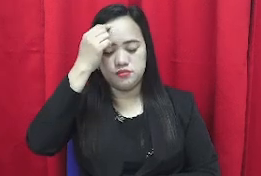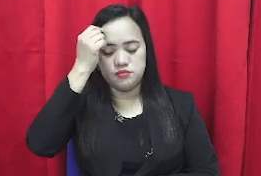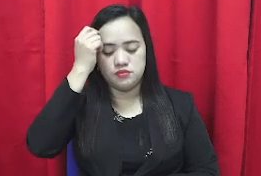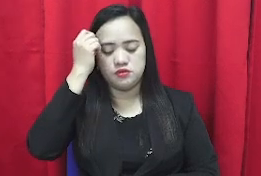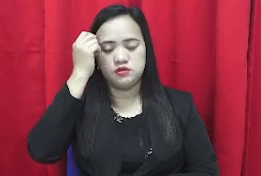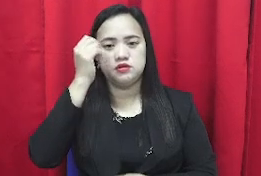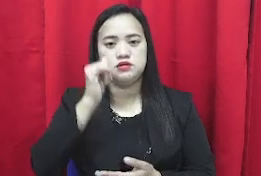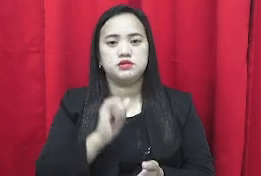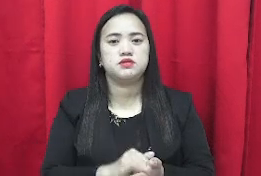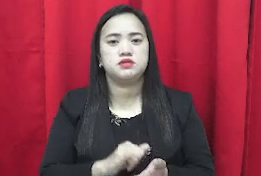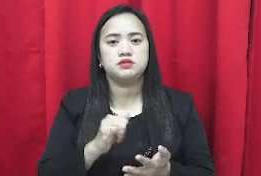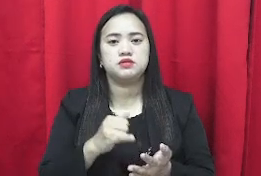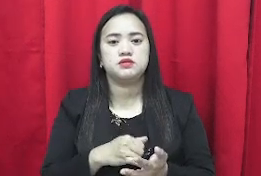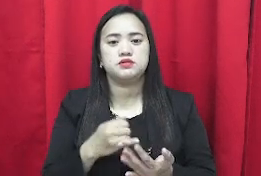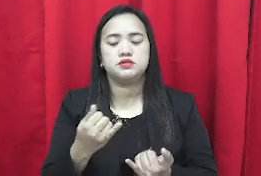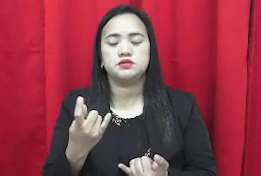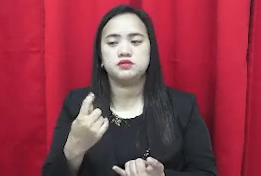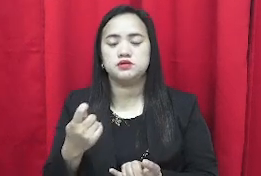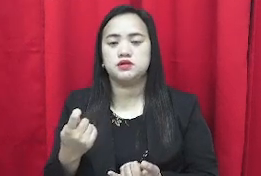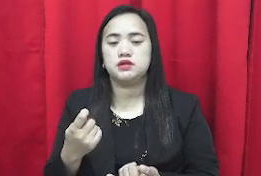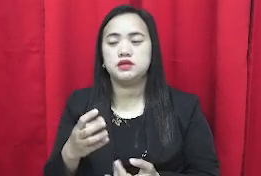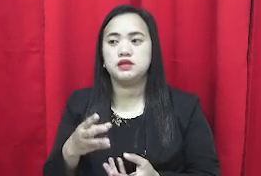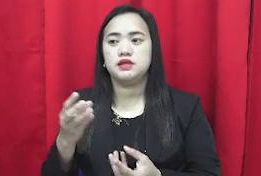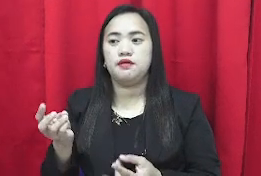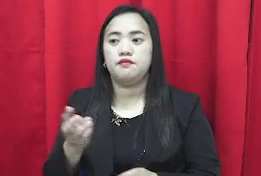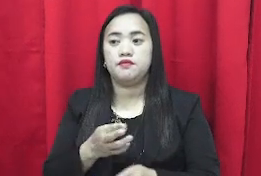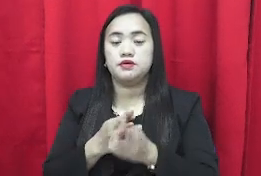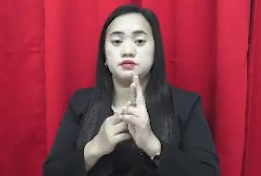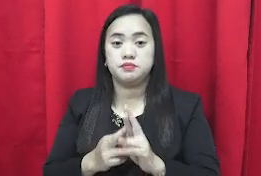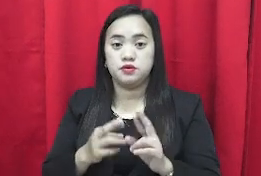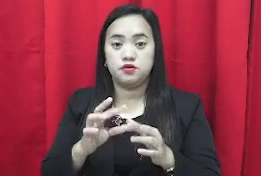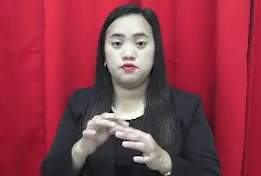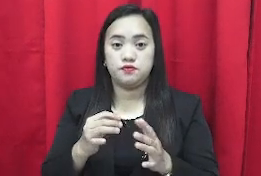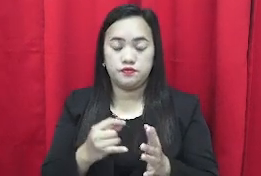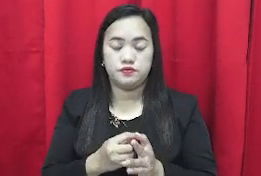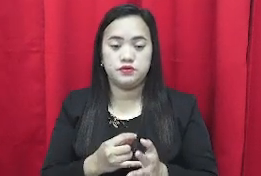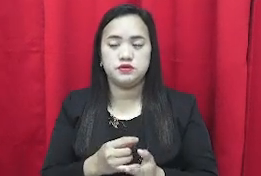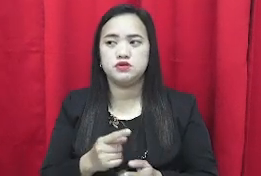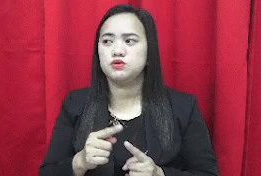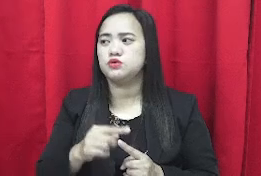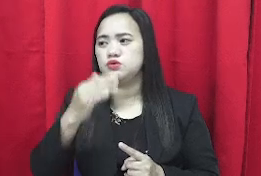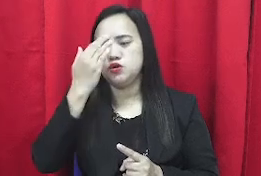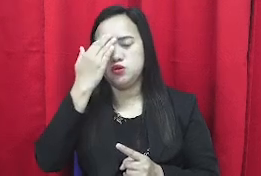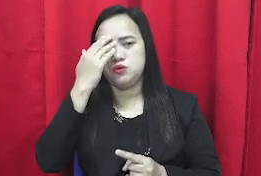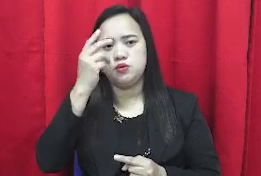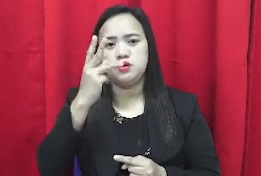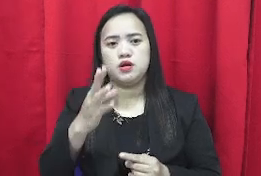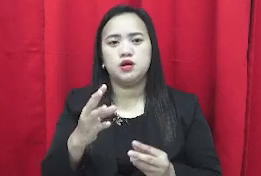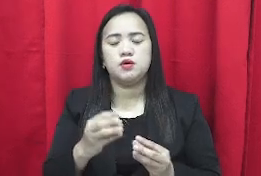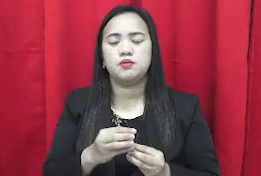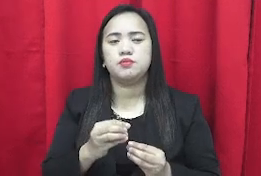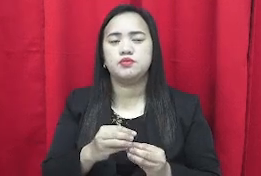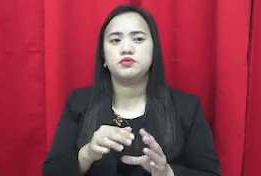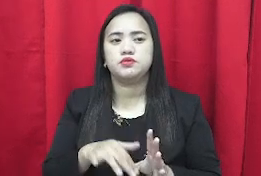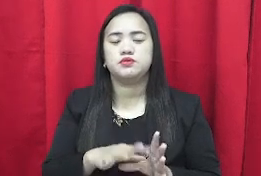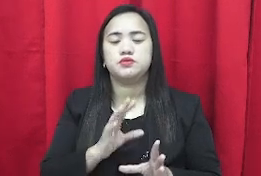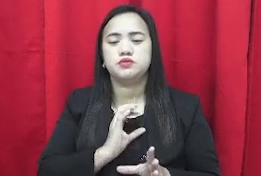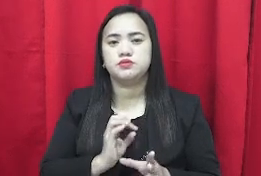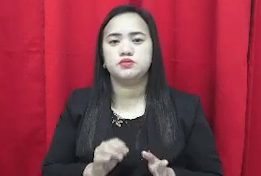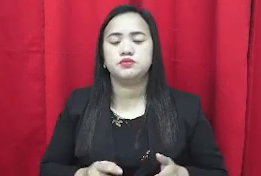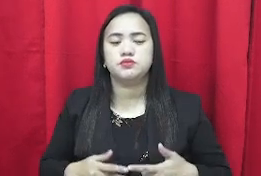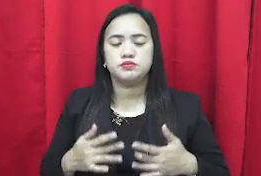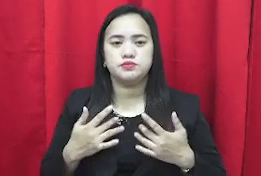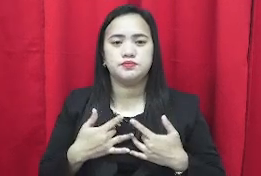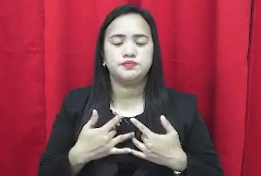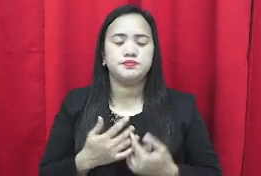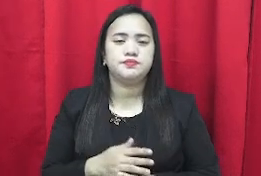nawawala yung yung pagrespeto at pagkilala ng isang tao lalong-lalo na ng isang bata sa sa sa ating